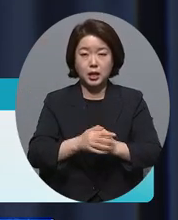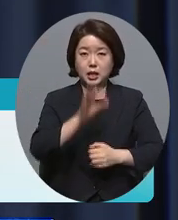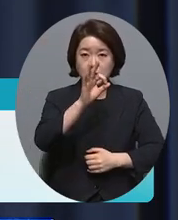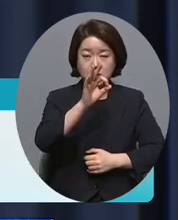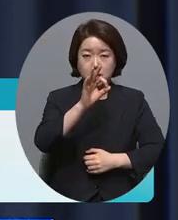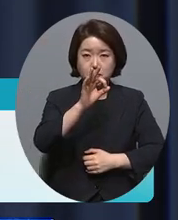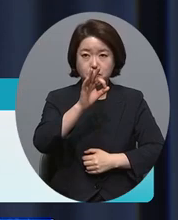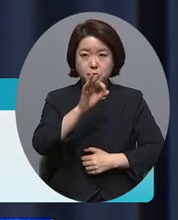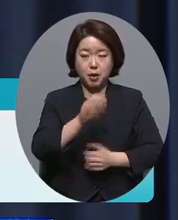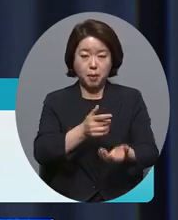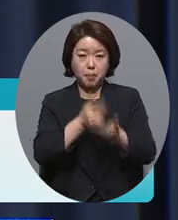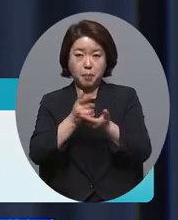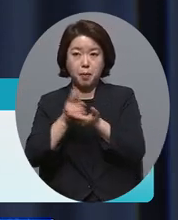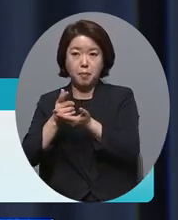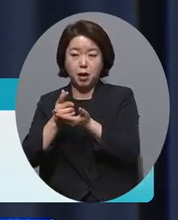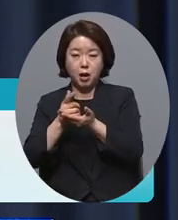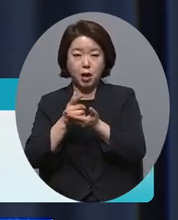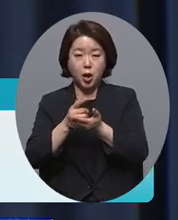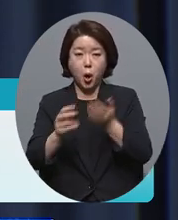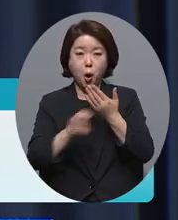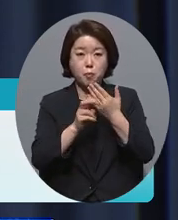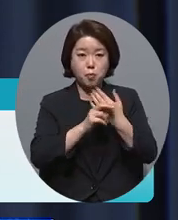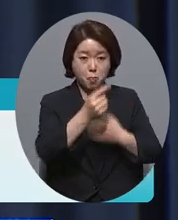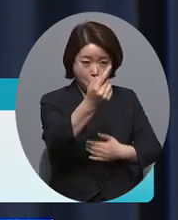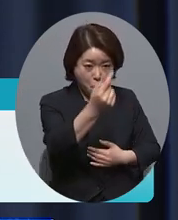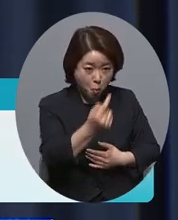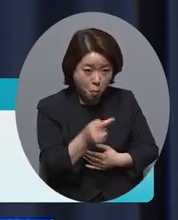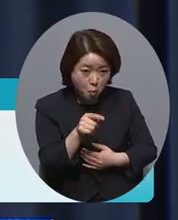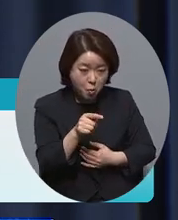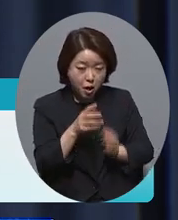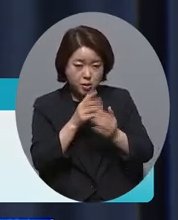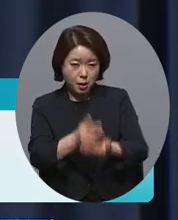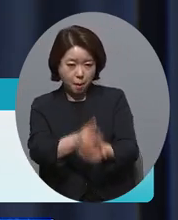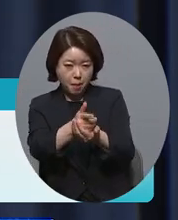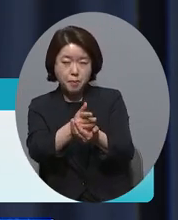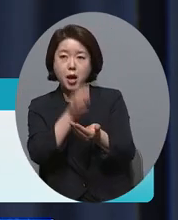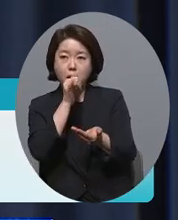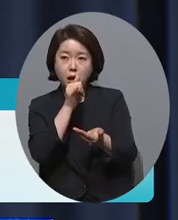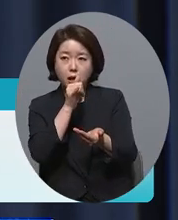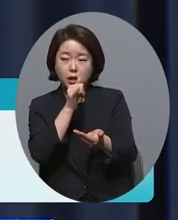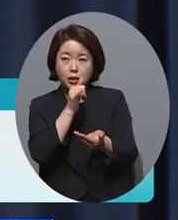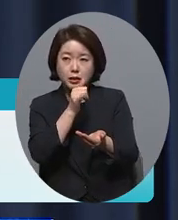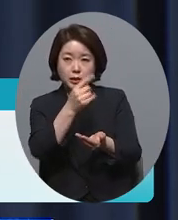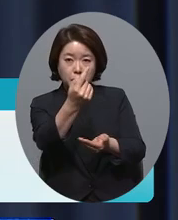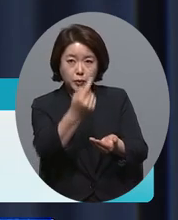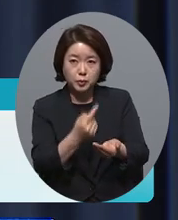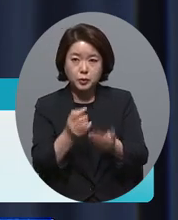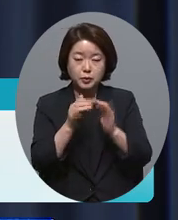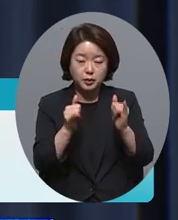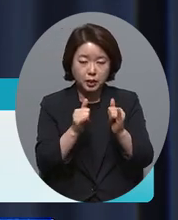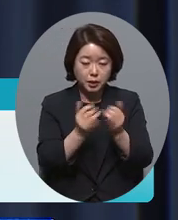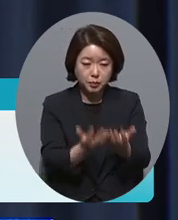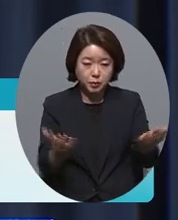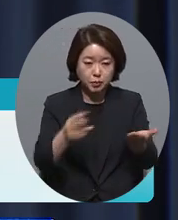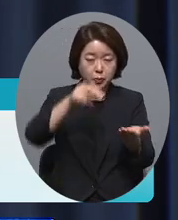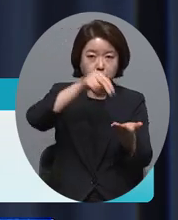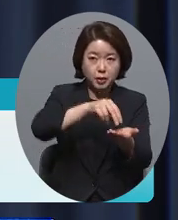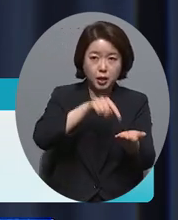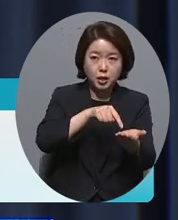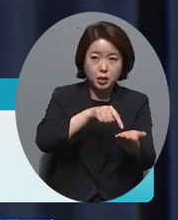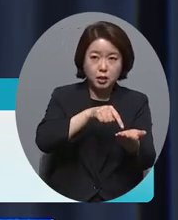총탄으로 불법 침입자를 향해 사격하였으며 침입자가 타고 있던 부유물은